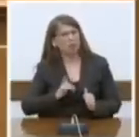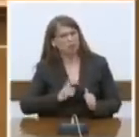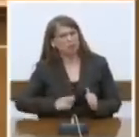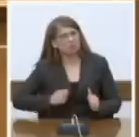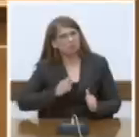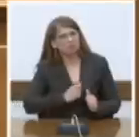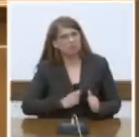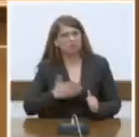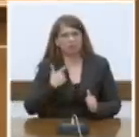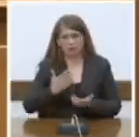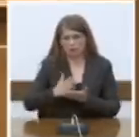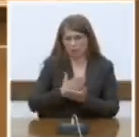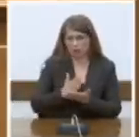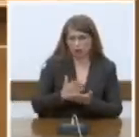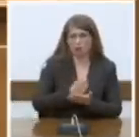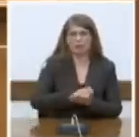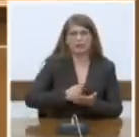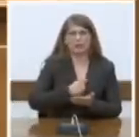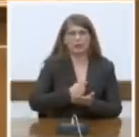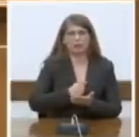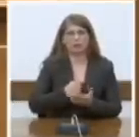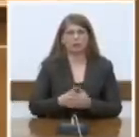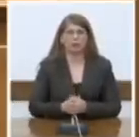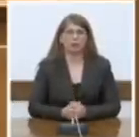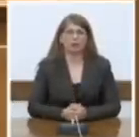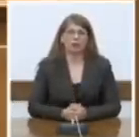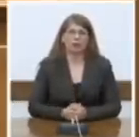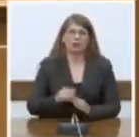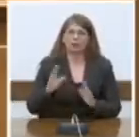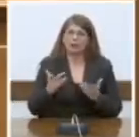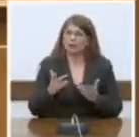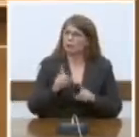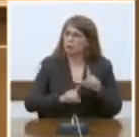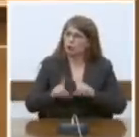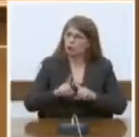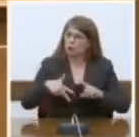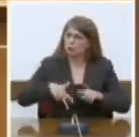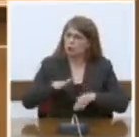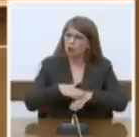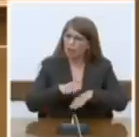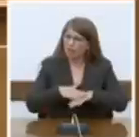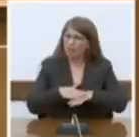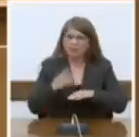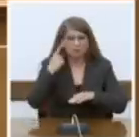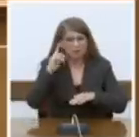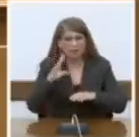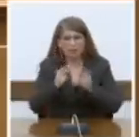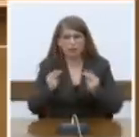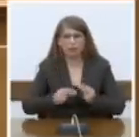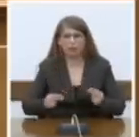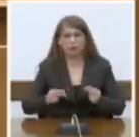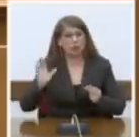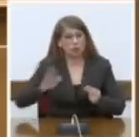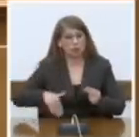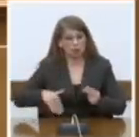ότι μοιραζόμαστε στεναχώρια για τον Τουρκετζίαν, που δεν ξέρουμε τελικά ποιο υπουργείο έφταιγε. Ή γιατί τελικά η